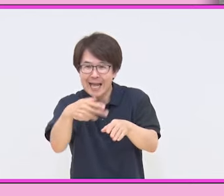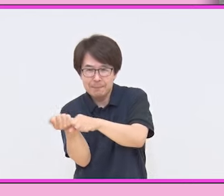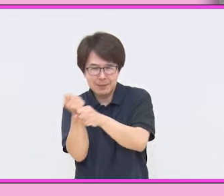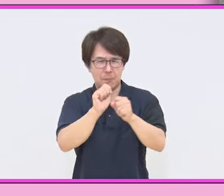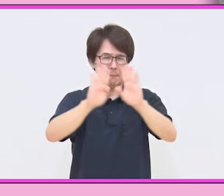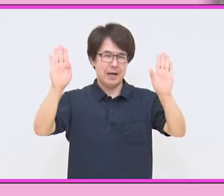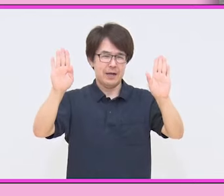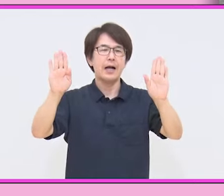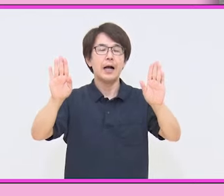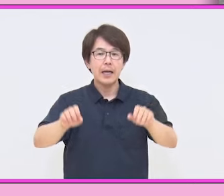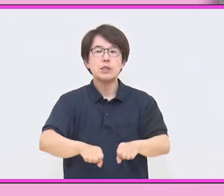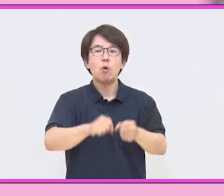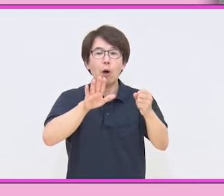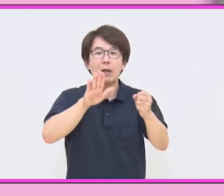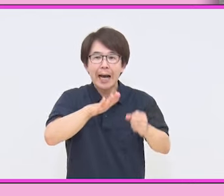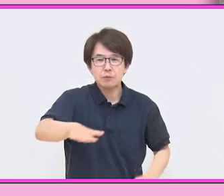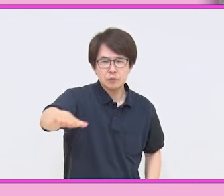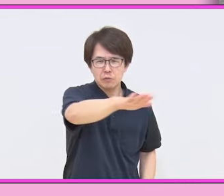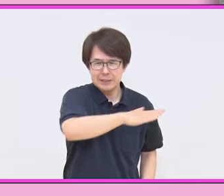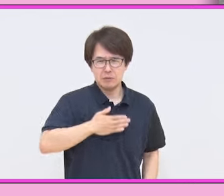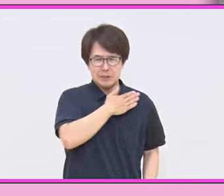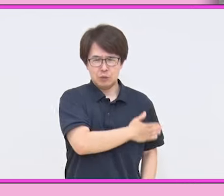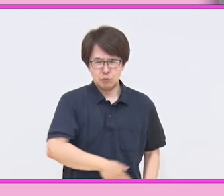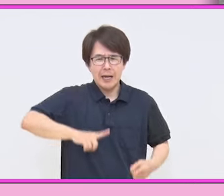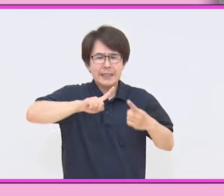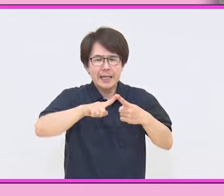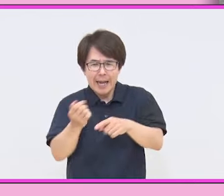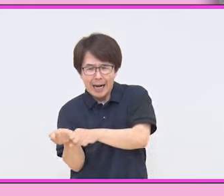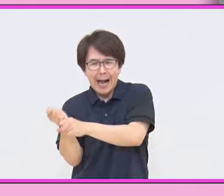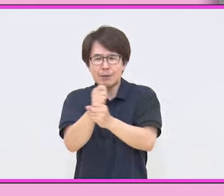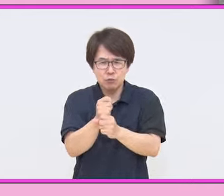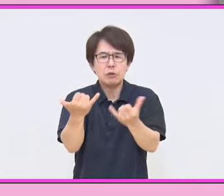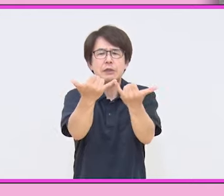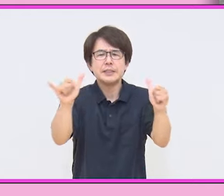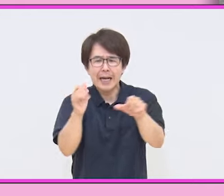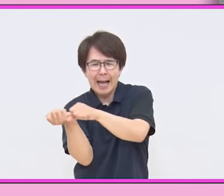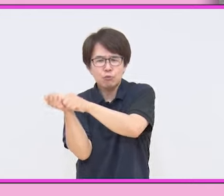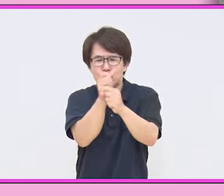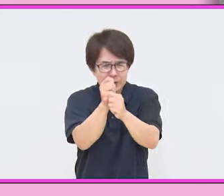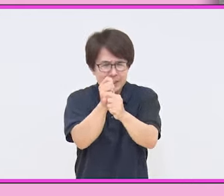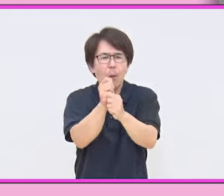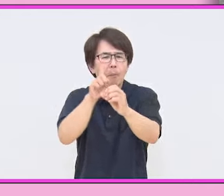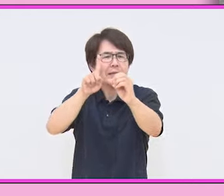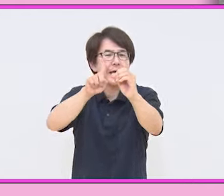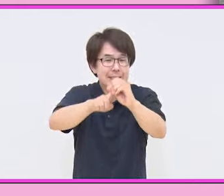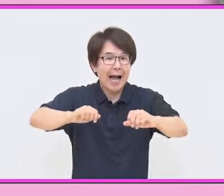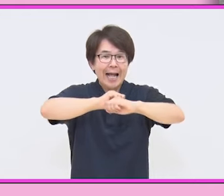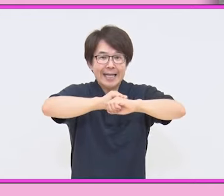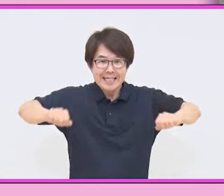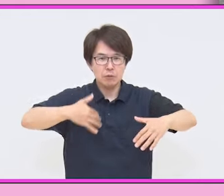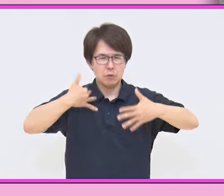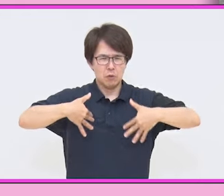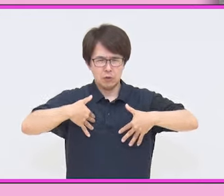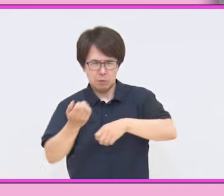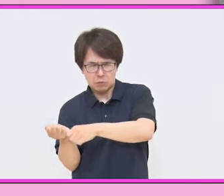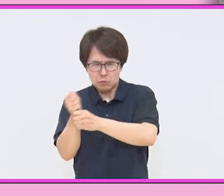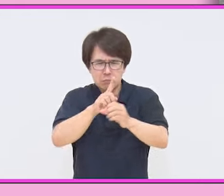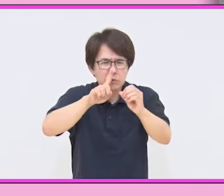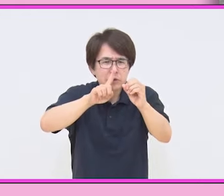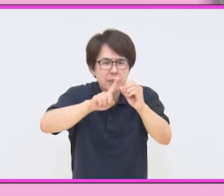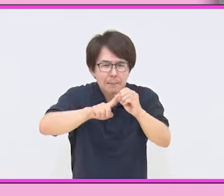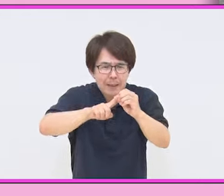障害を負った人の肉体的な回復、そして社会復帰を目指した生きる喜びを取り戻すためのリハビリ